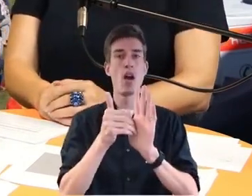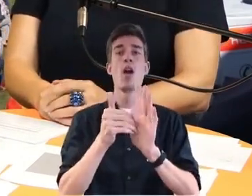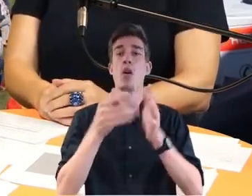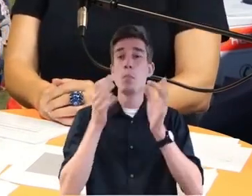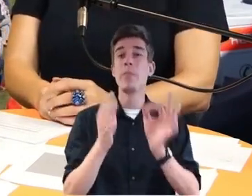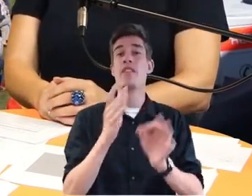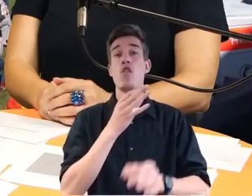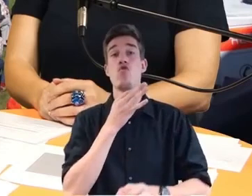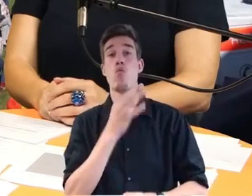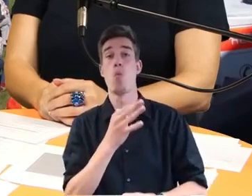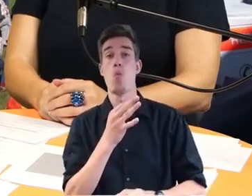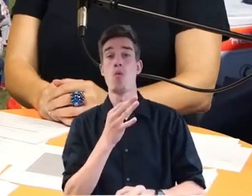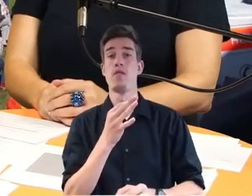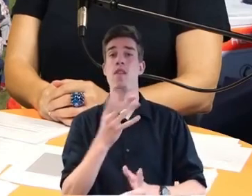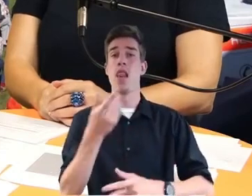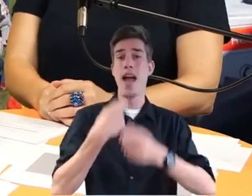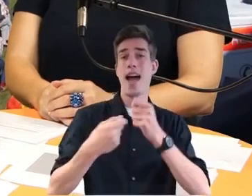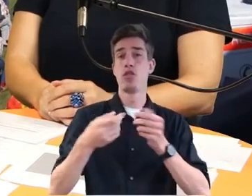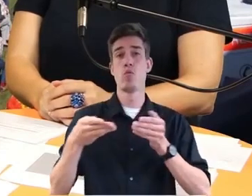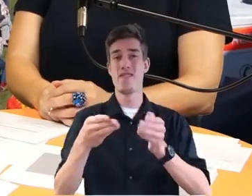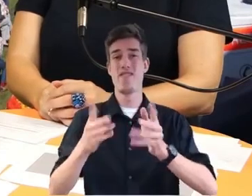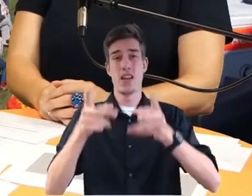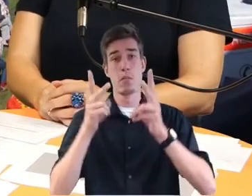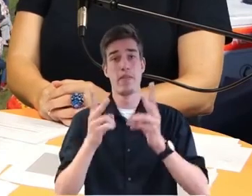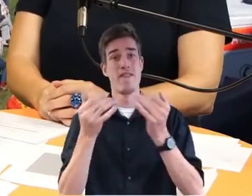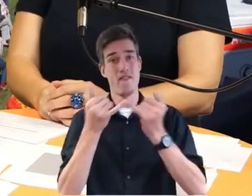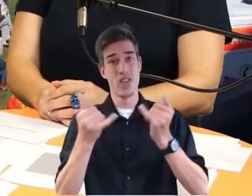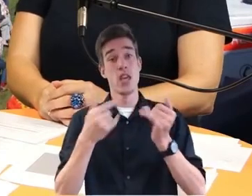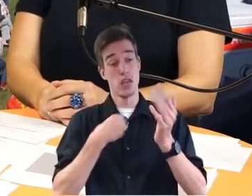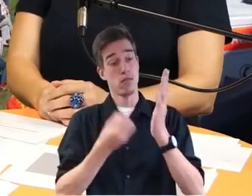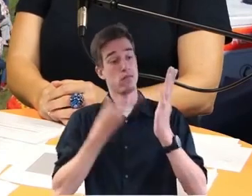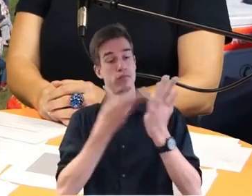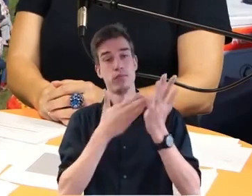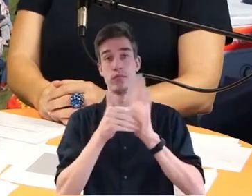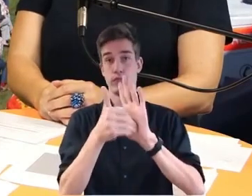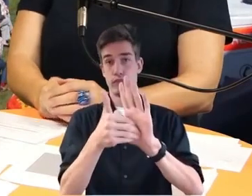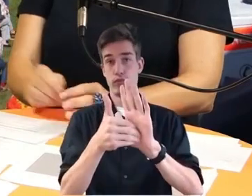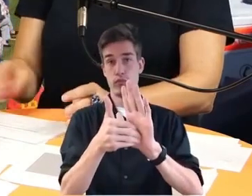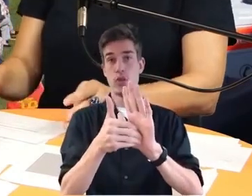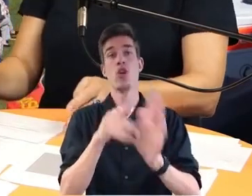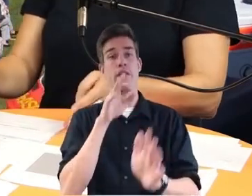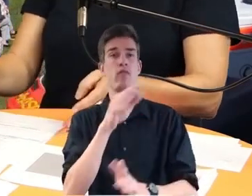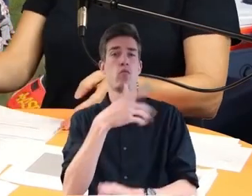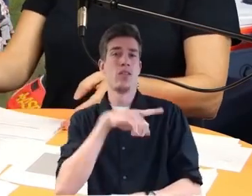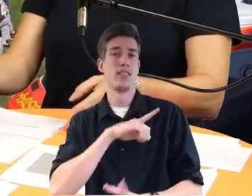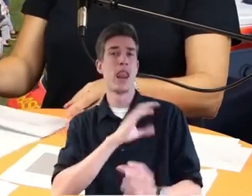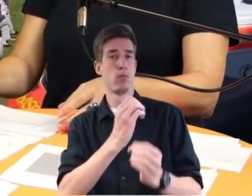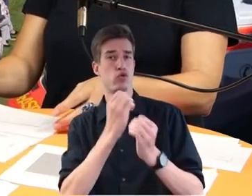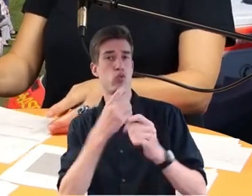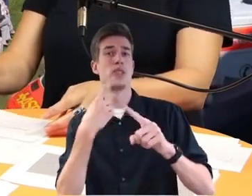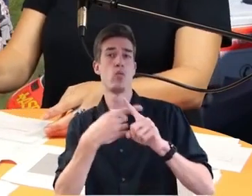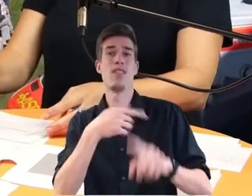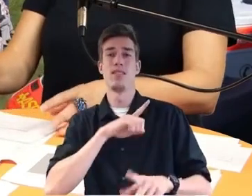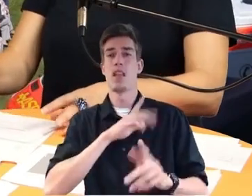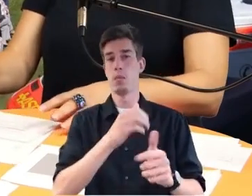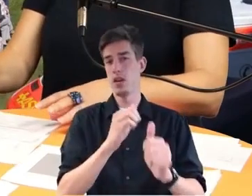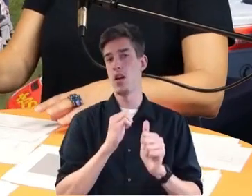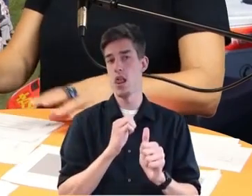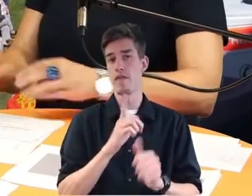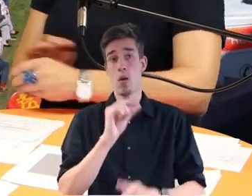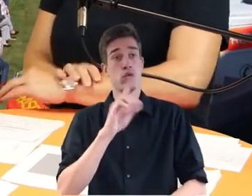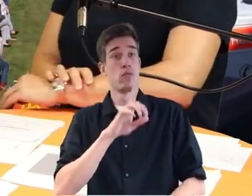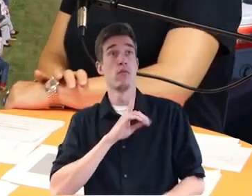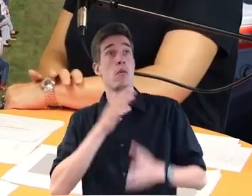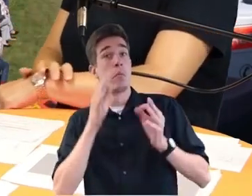in Notsituationen. Genau. Denn genau das ist eben Selbstschutz und Selbsthilfe. Also zu wissen, wie kann ich